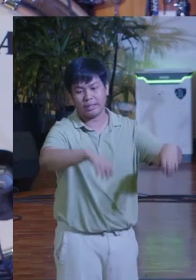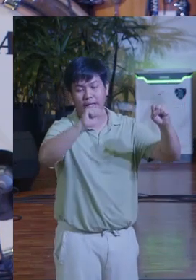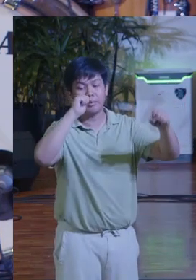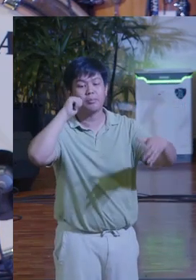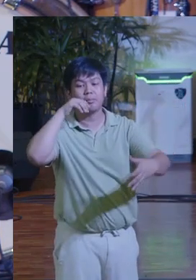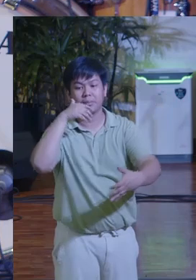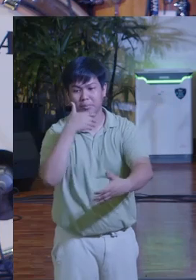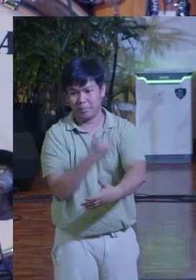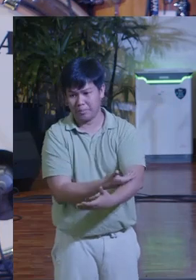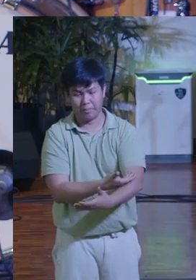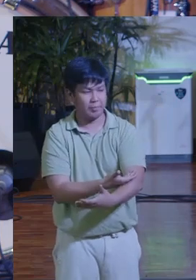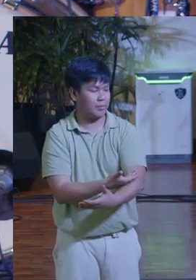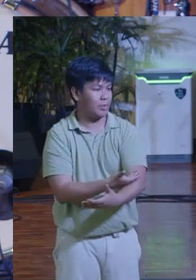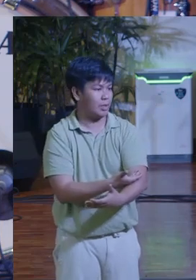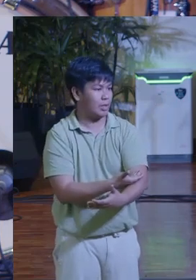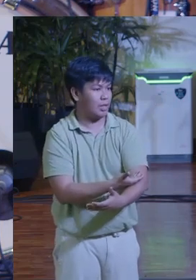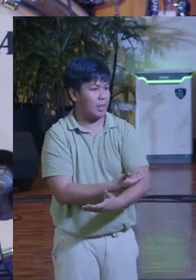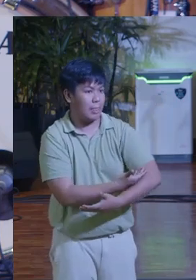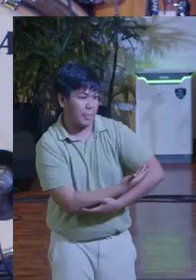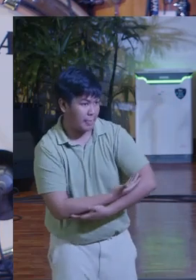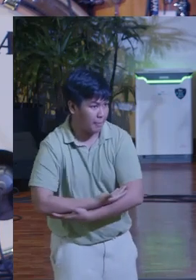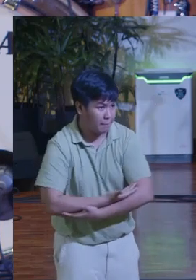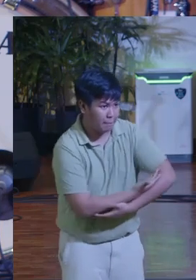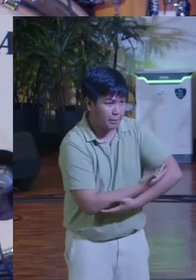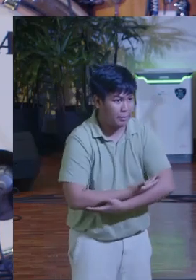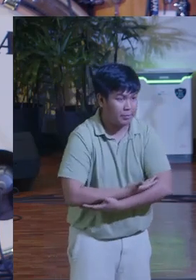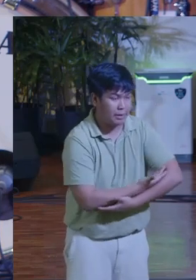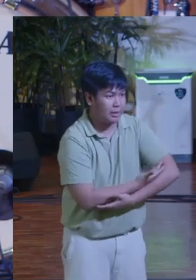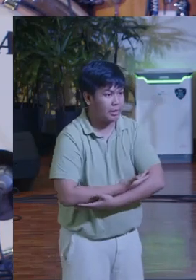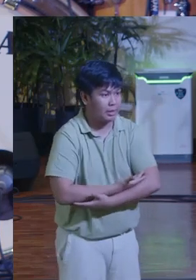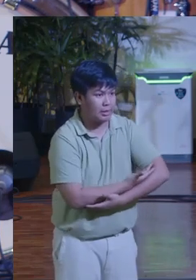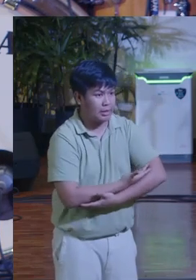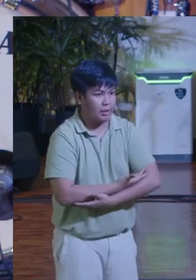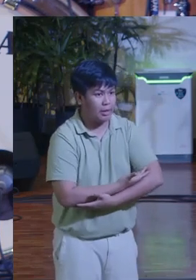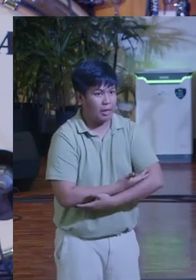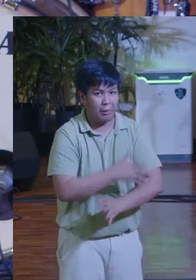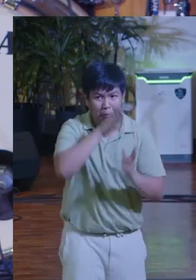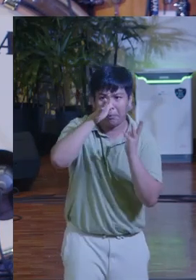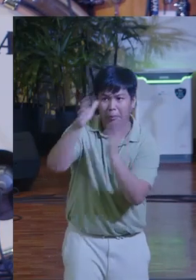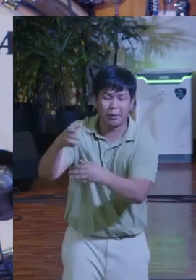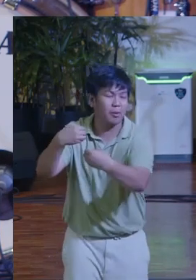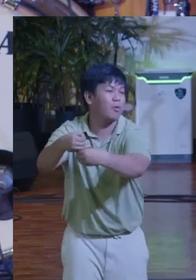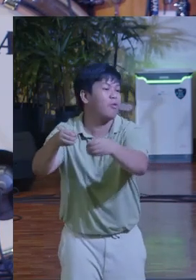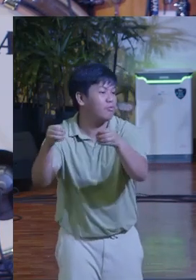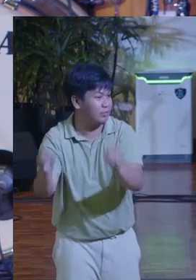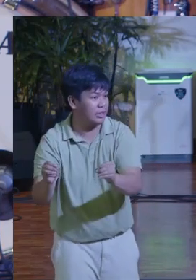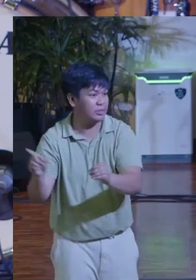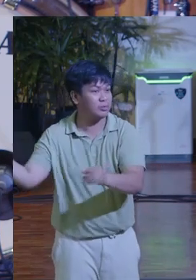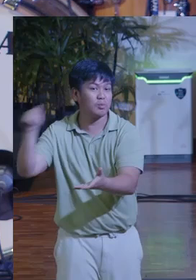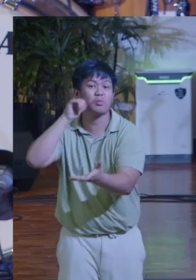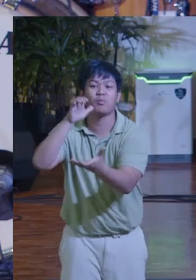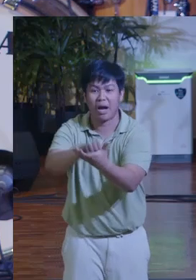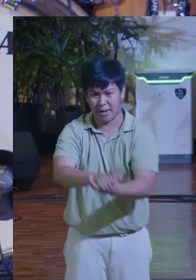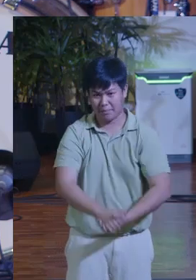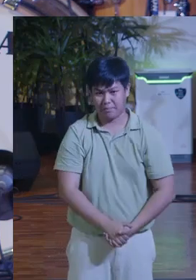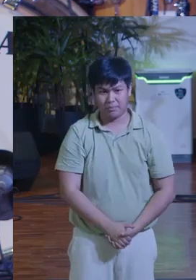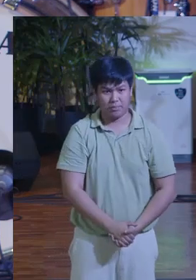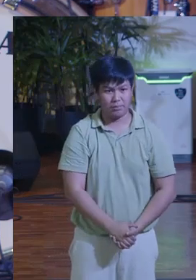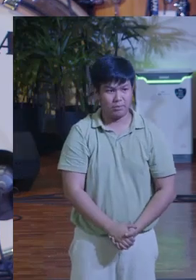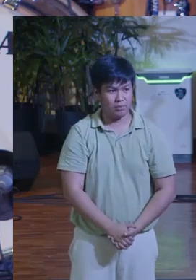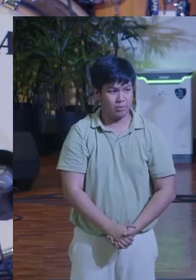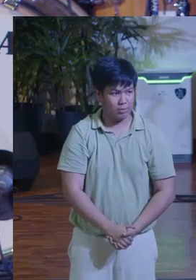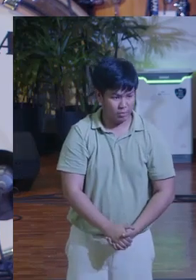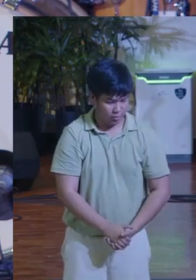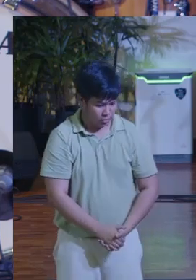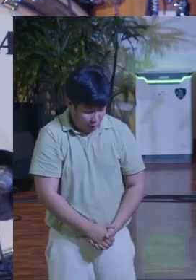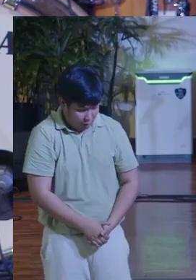iniwan sa opisina ng kapatid ni Bebet na mas matanda sa kanya. So dinala sa